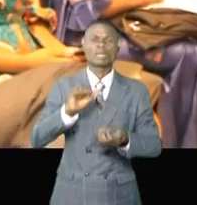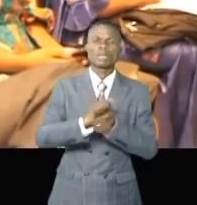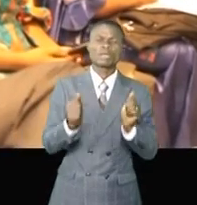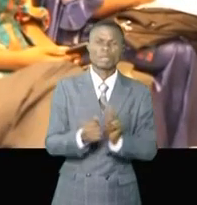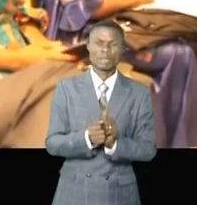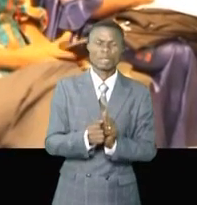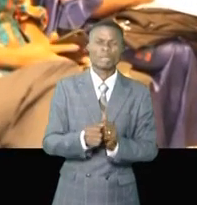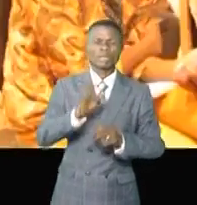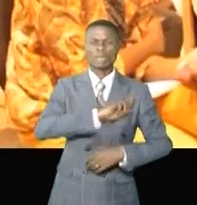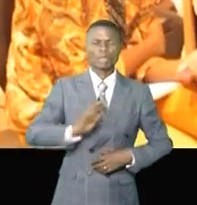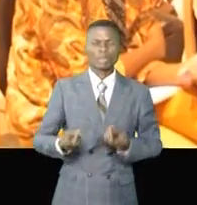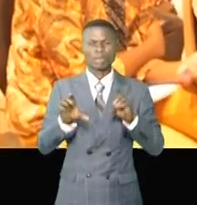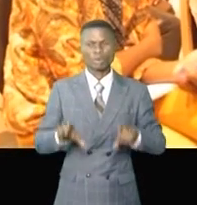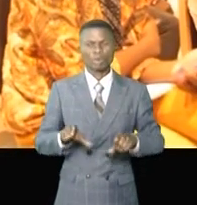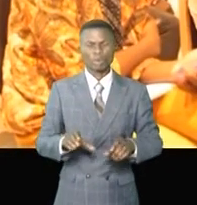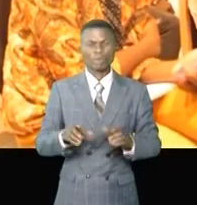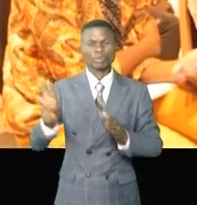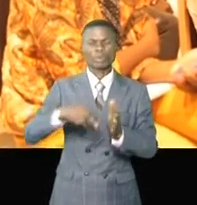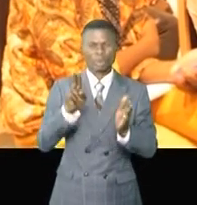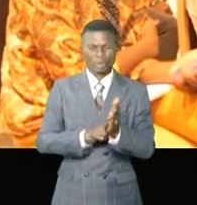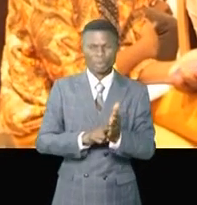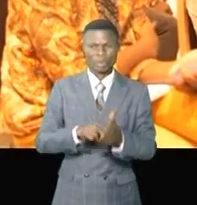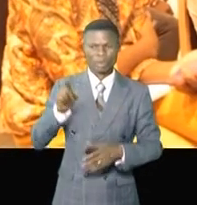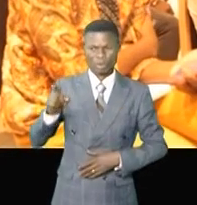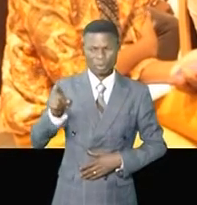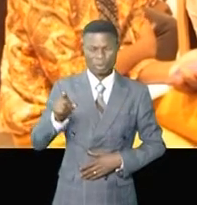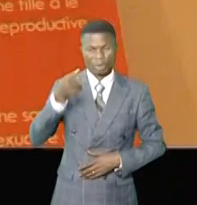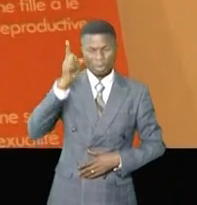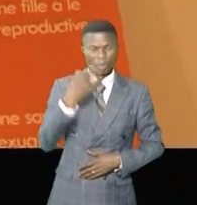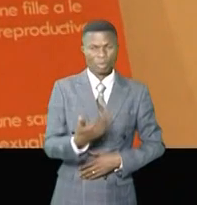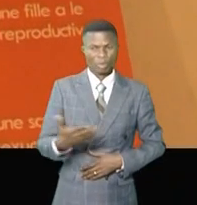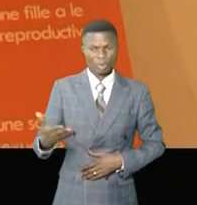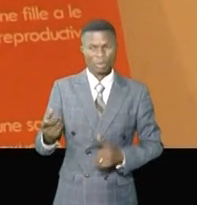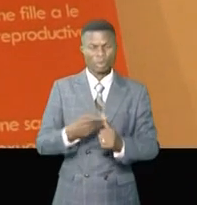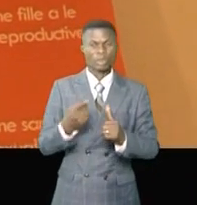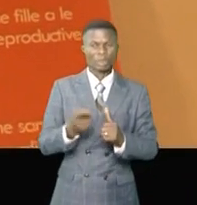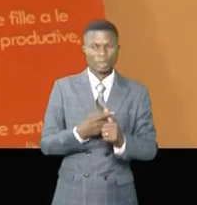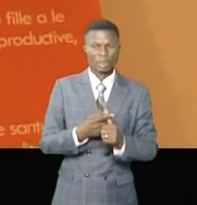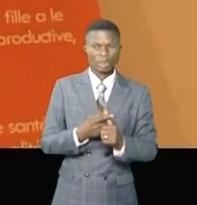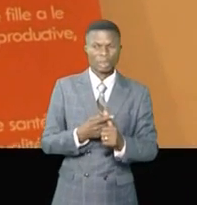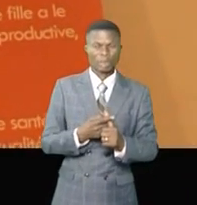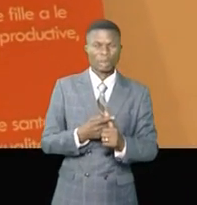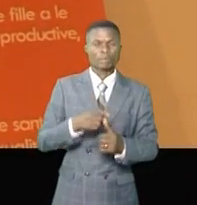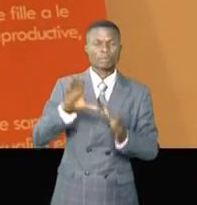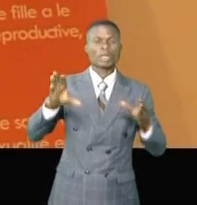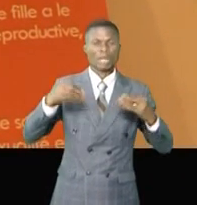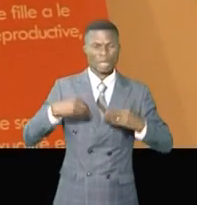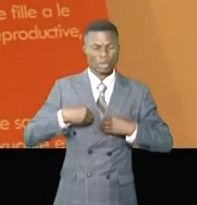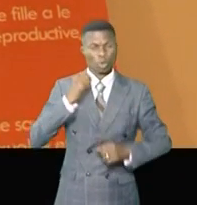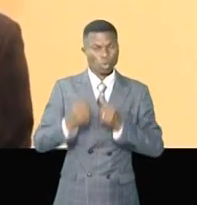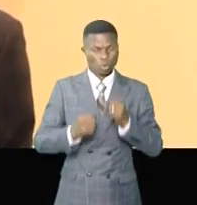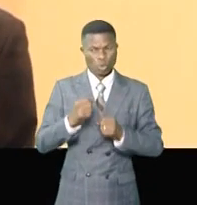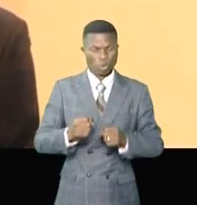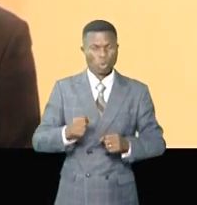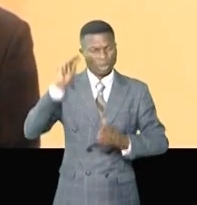l'appropriation par la RDC du protocole de Maputo. La première des choses, c'est d'abord de reconnaître les efforts